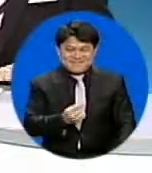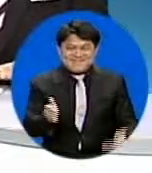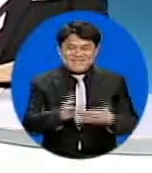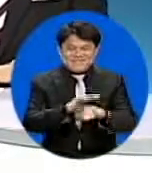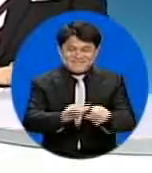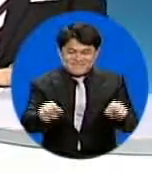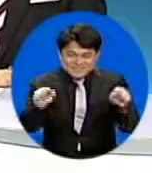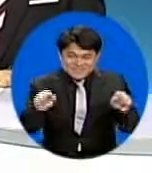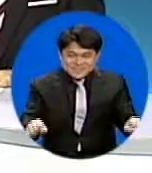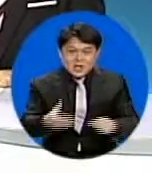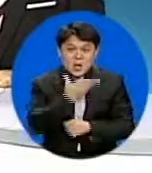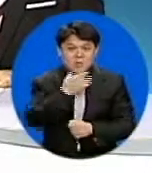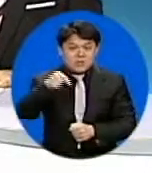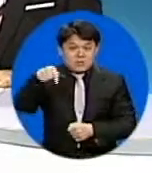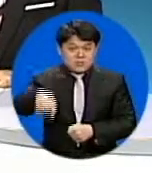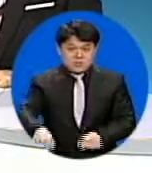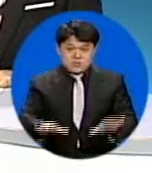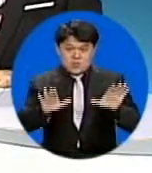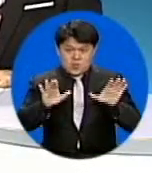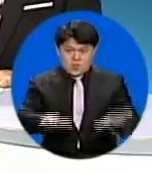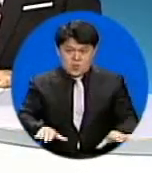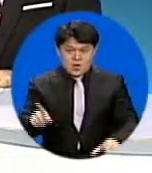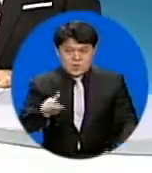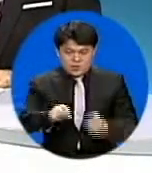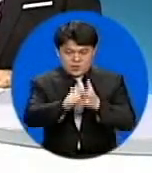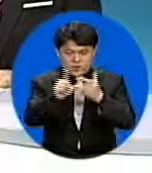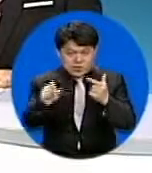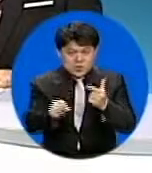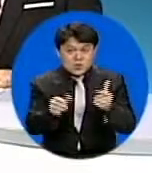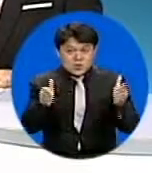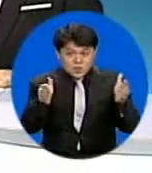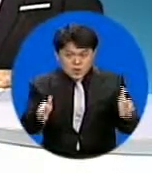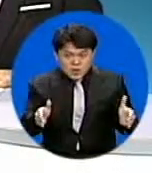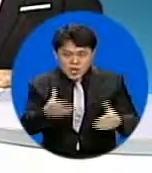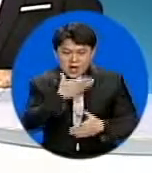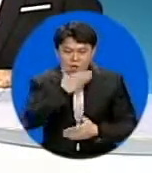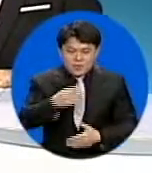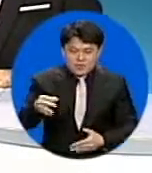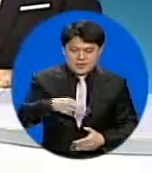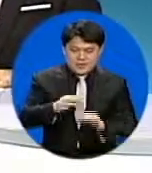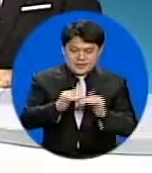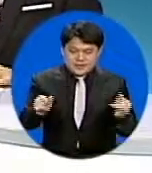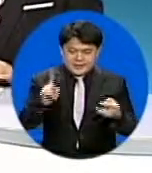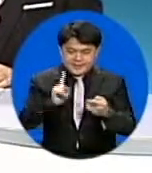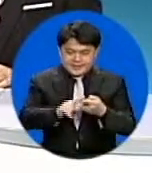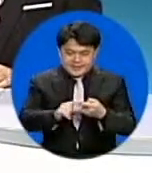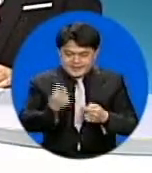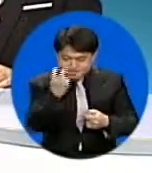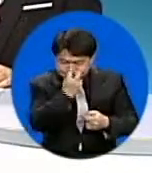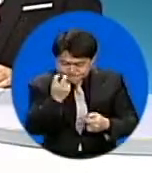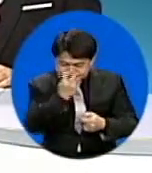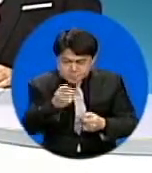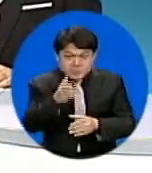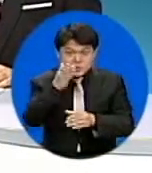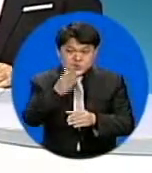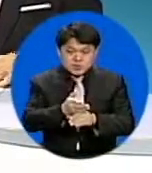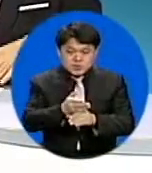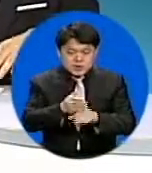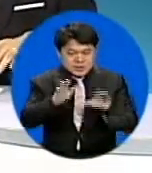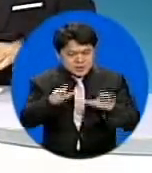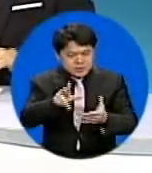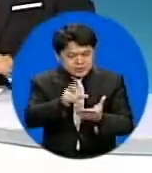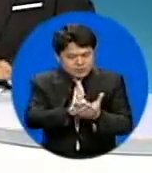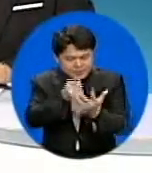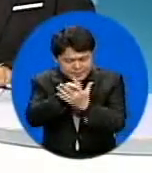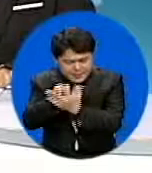네. 보건복지부가 올해 상반기 복지급여 대상자 정기 일제 조사를 펼치고 있는데 네. 이 과정에서 문제점들이 좀